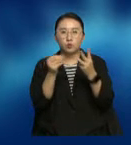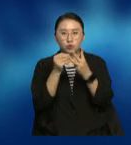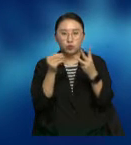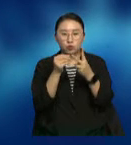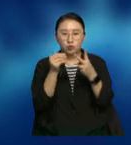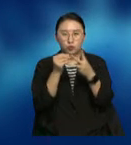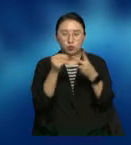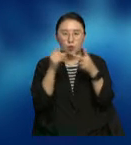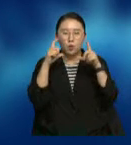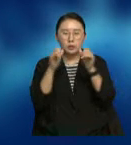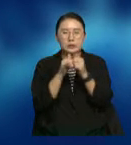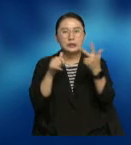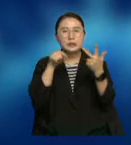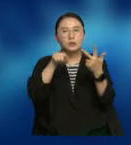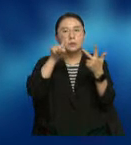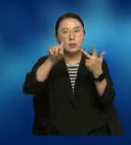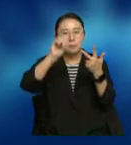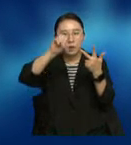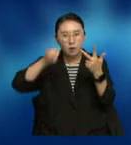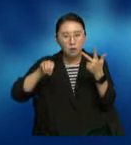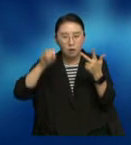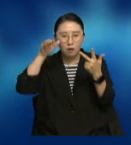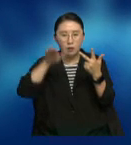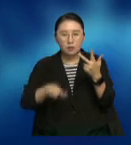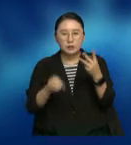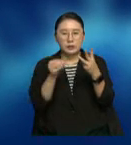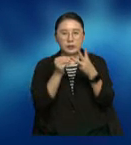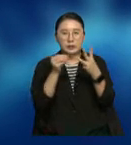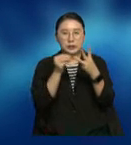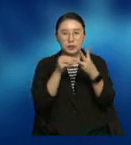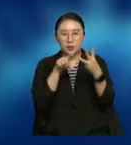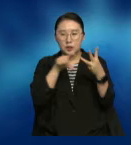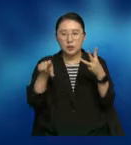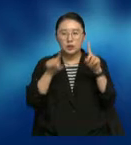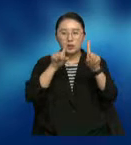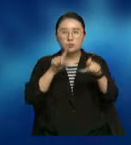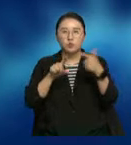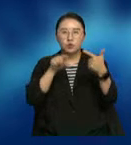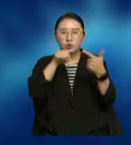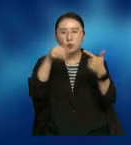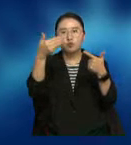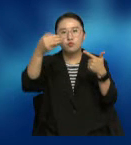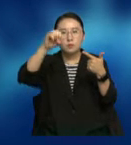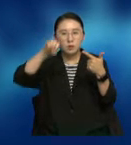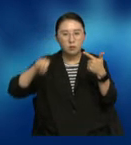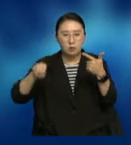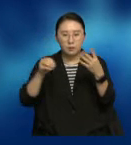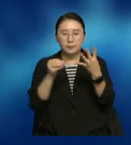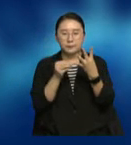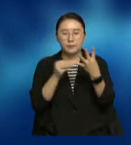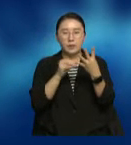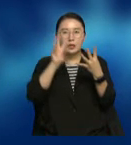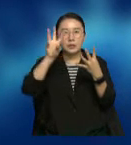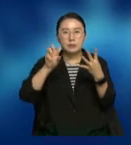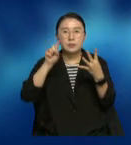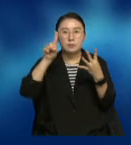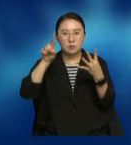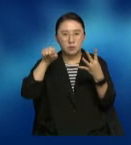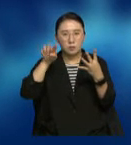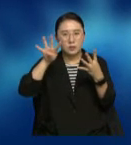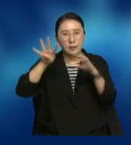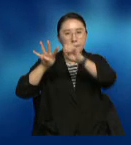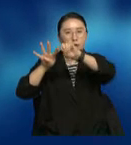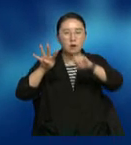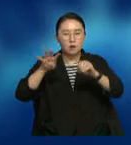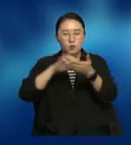전체 확장자의 7.1% 였는데 3 제주에 들어선 16.9% 4 태준은 31.4% 로